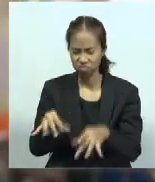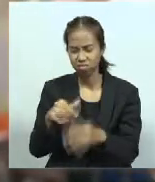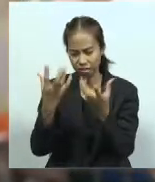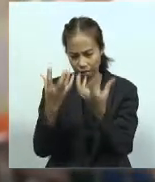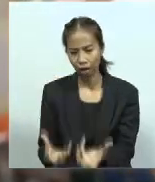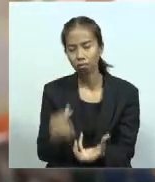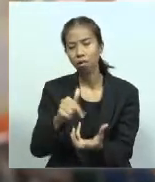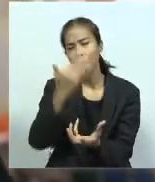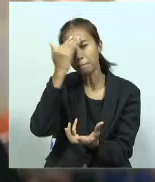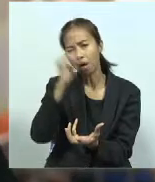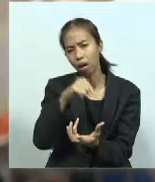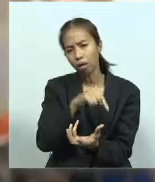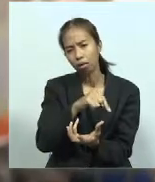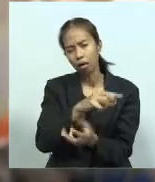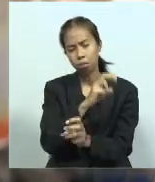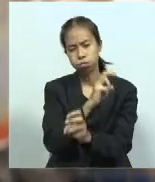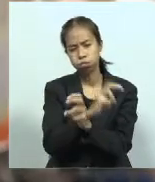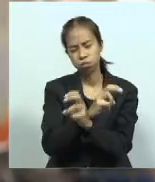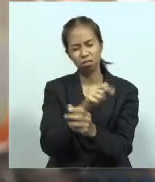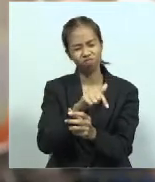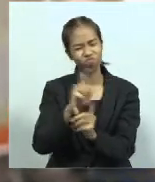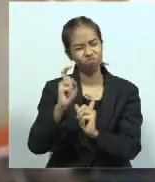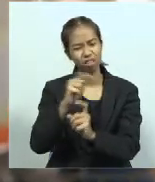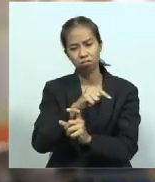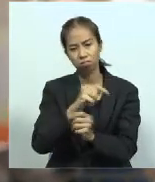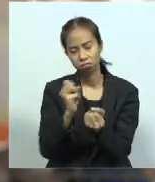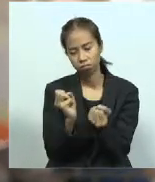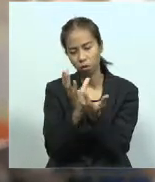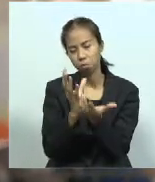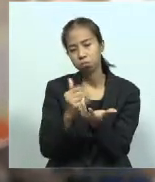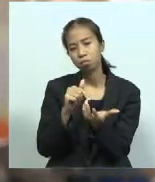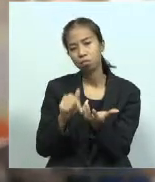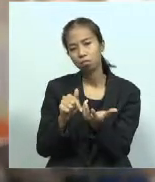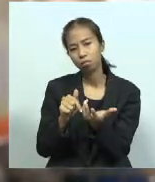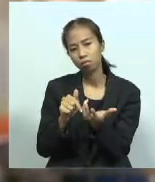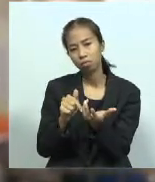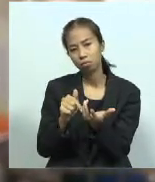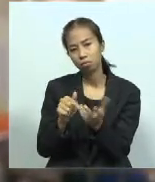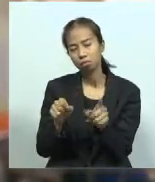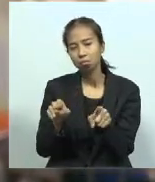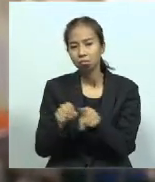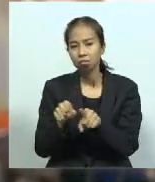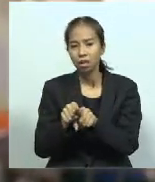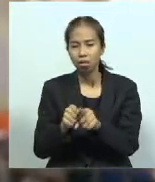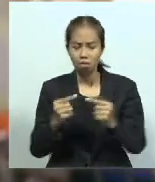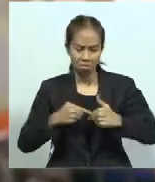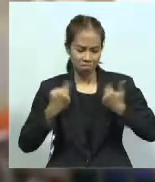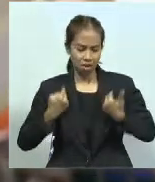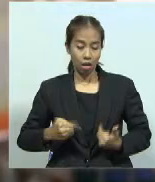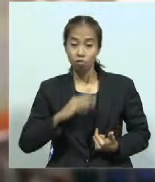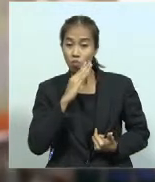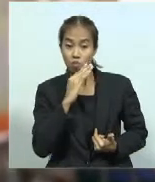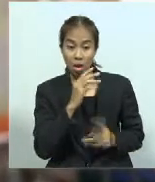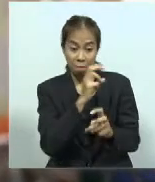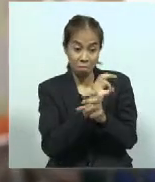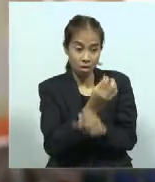เนื่องจากว่าพิษจากเห็ดนี่นะครับที่เรียกว่าอะแมนิต้าท็อกซินเนี่ยมันเป็นพิษที่ร่างกายเราเนี่ยนะครับพอสารพิษเข้าไป